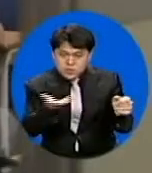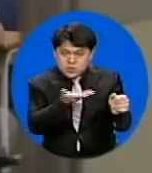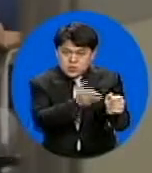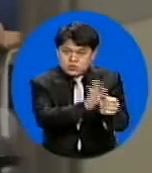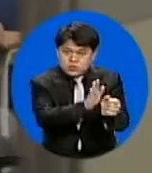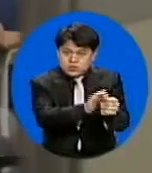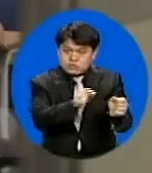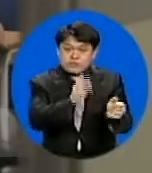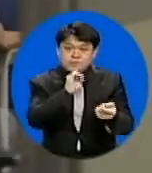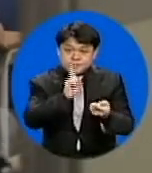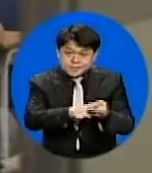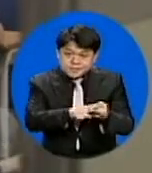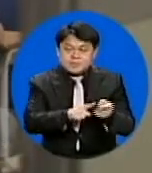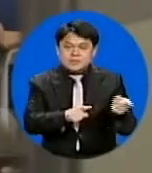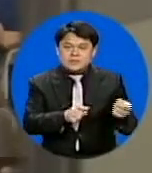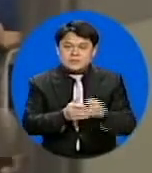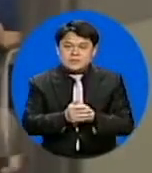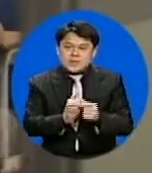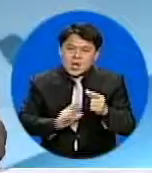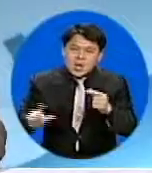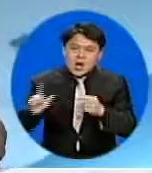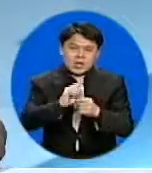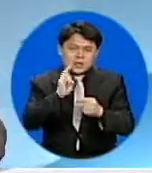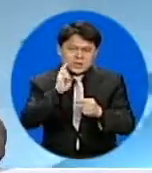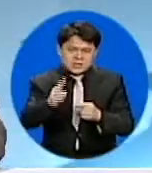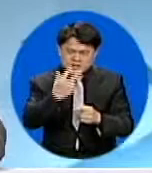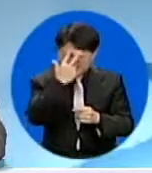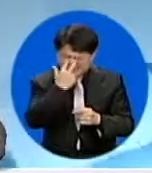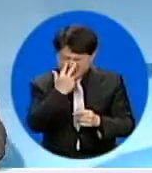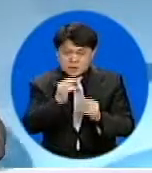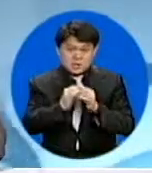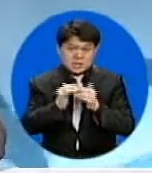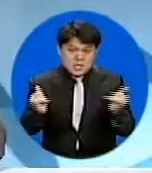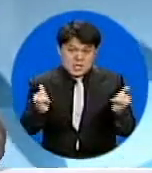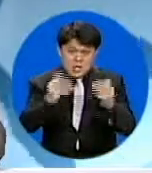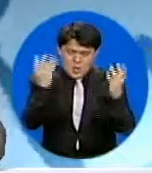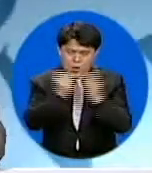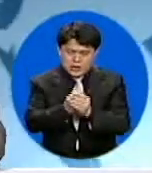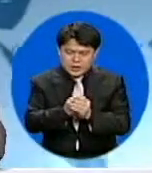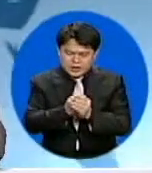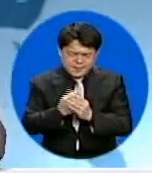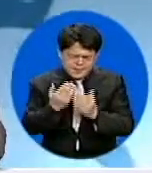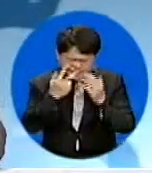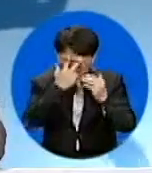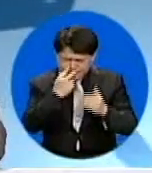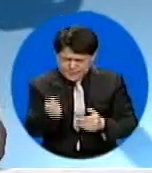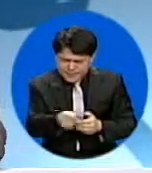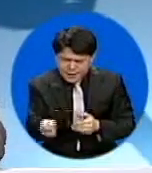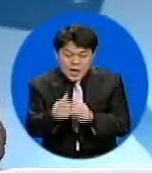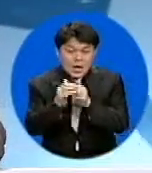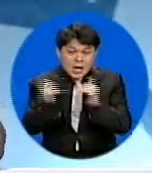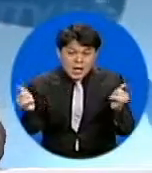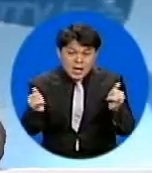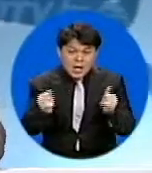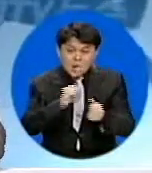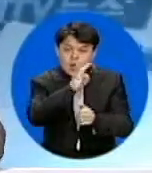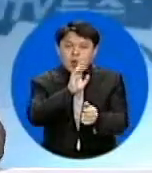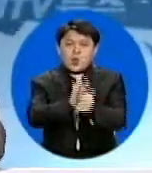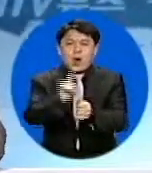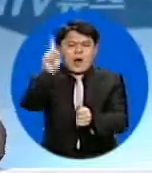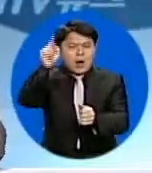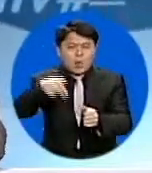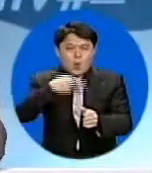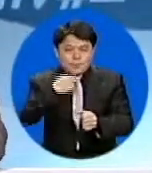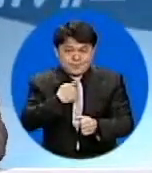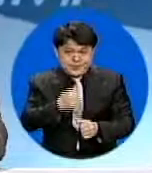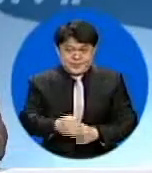썼습니다. 이건 당연한 건데, 그러니까 이보다 더 시력이 약한 그 전맹인 시각 장애인들에게는 전혀 그 편의 제공이 지금까지 이루어지지